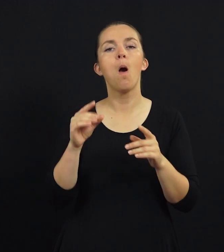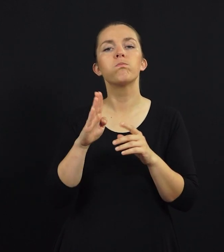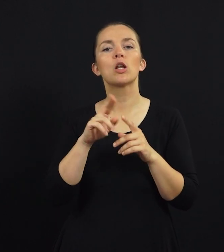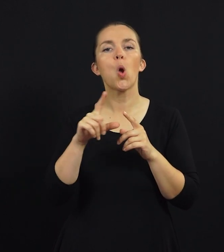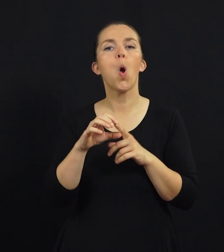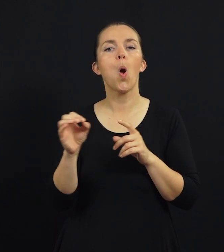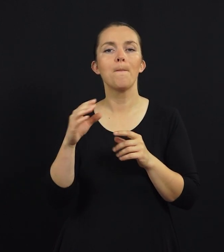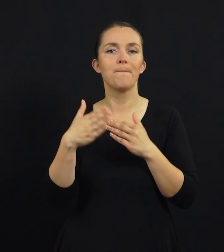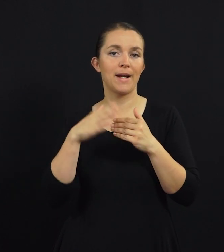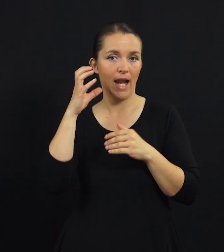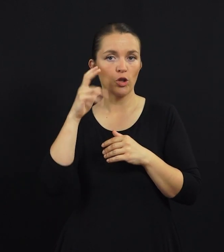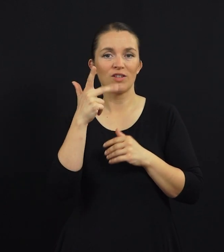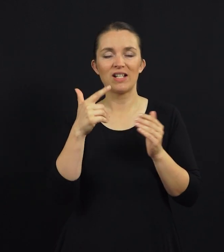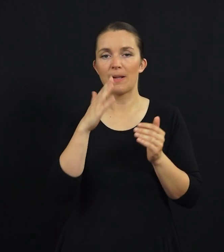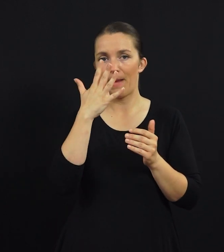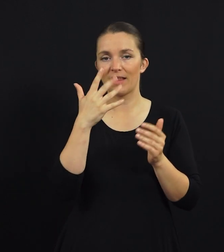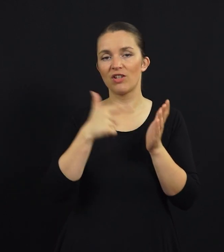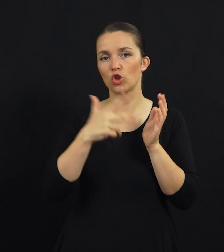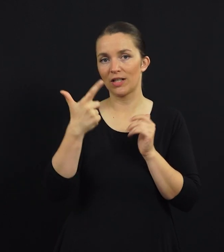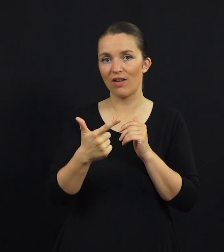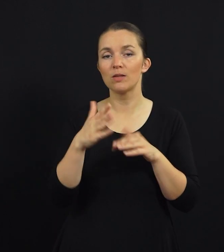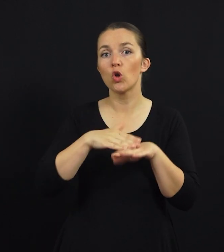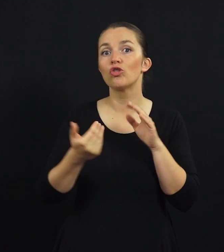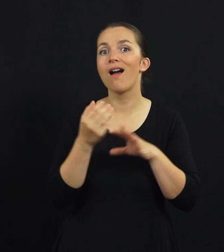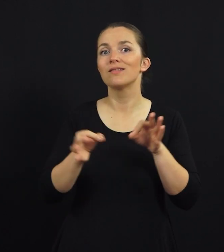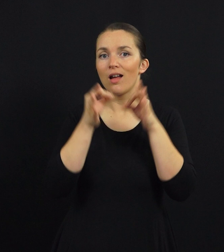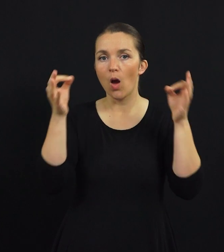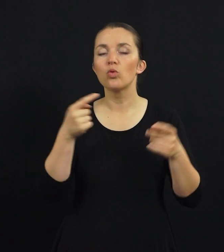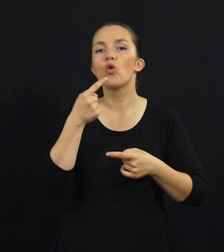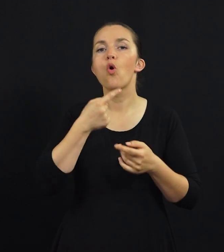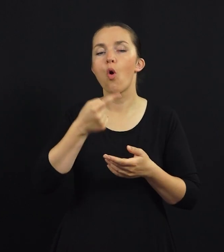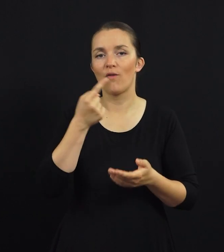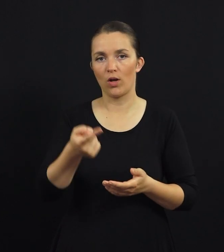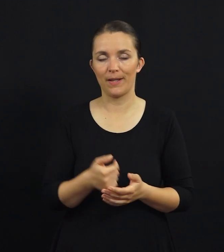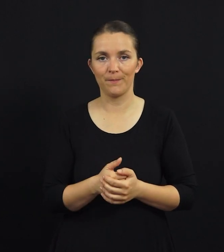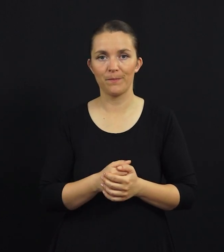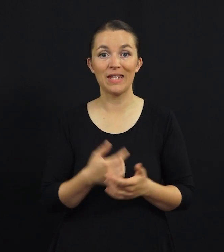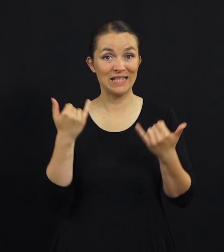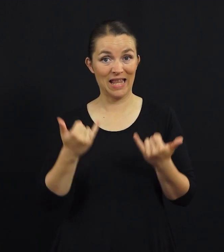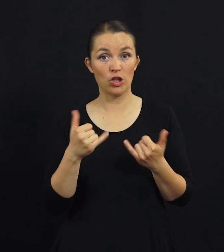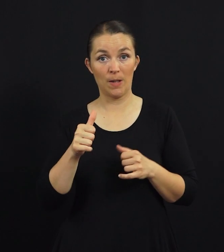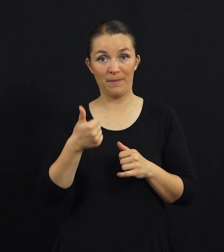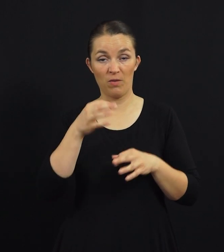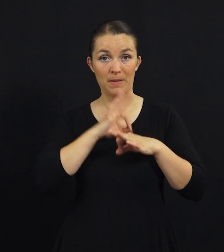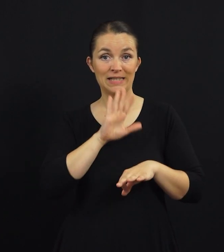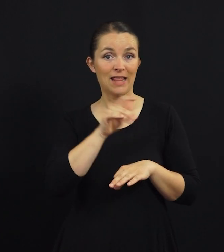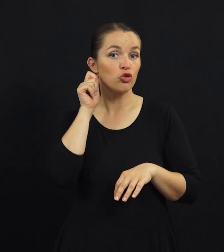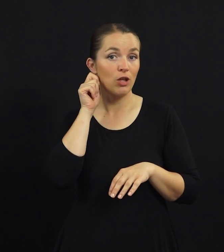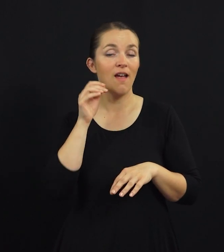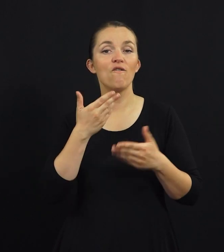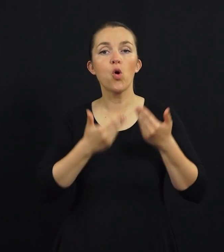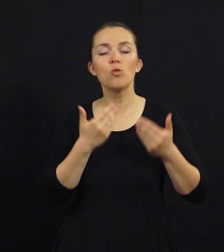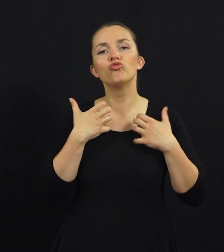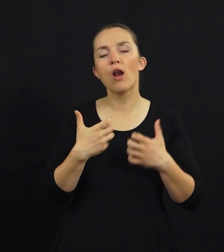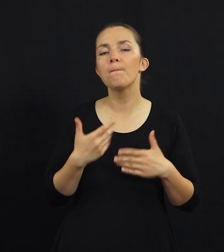pri Kranju, 23. 5. 2023. Sporočila za javnost govori. Z današnjim prvim